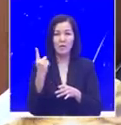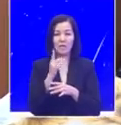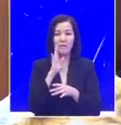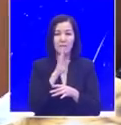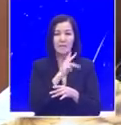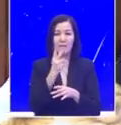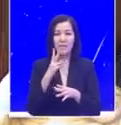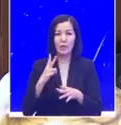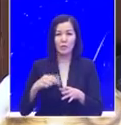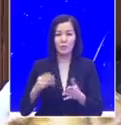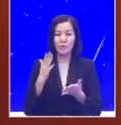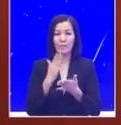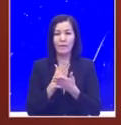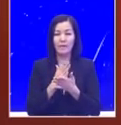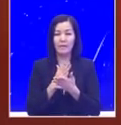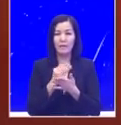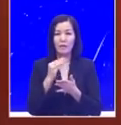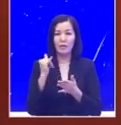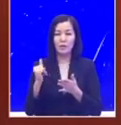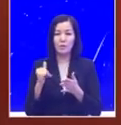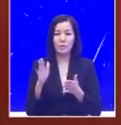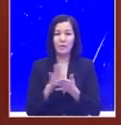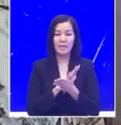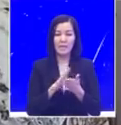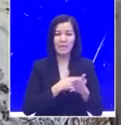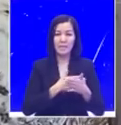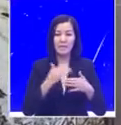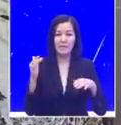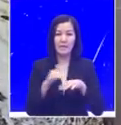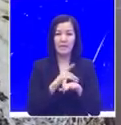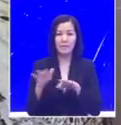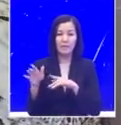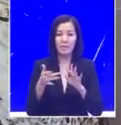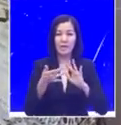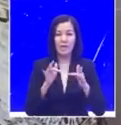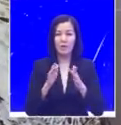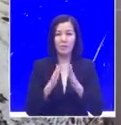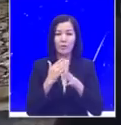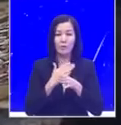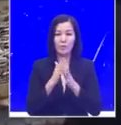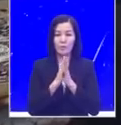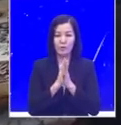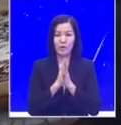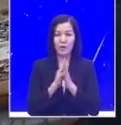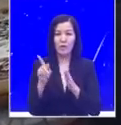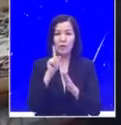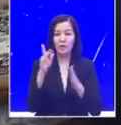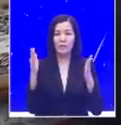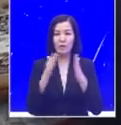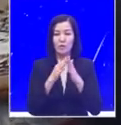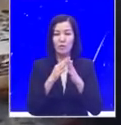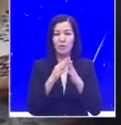2 қыз тәрбиелеп отыр. Ол жетсулық еріктілердің қайырымдылық шарасын әлеуметтік желіден біліп көмек сұрапты. Осы ретте жастар үйіне